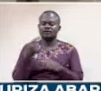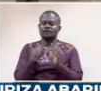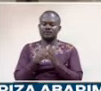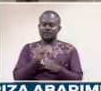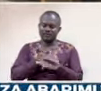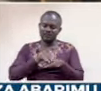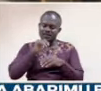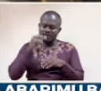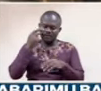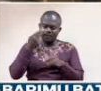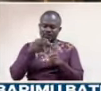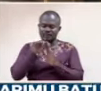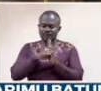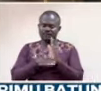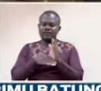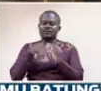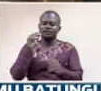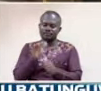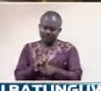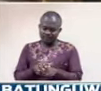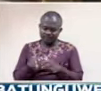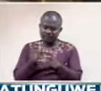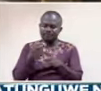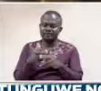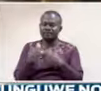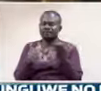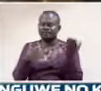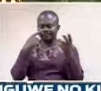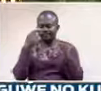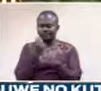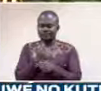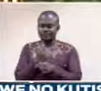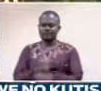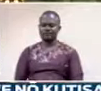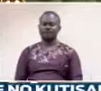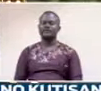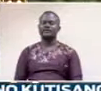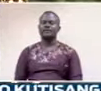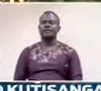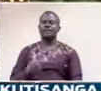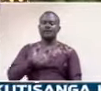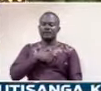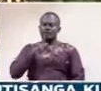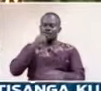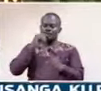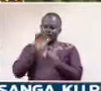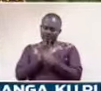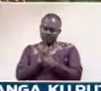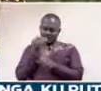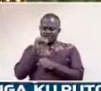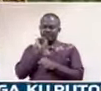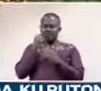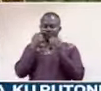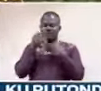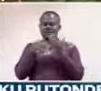agahumuriza abataribonye ku rutonde ko imyanya ikiri myinshi mu gihe kiri imbere bazabona akazi. Icyo twabizaza nuko mu by'ukuri utabonye